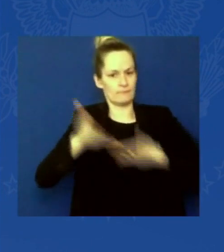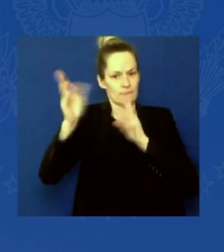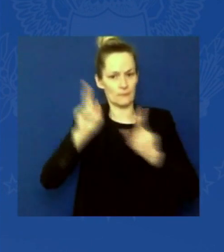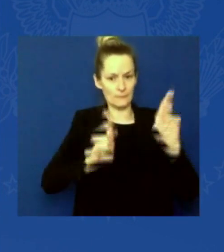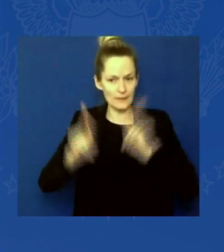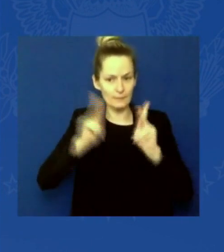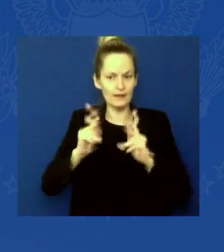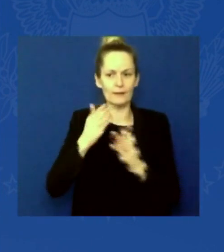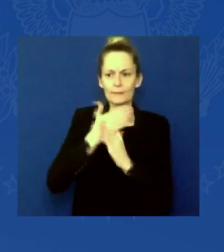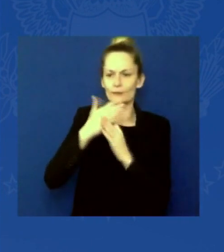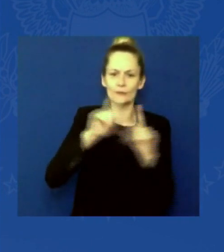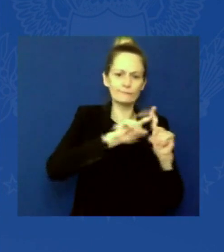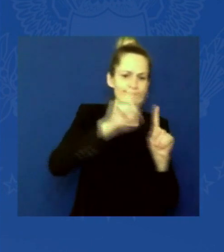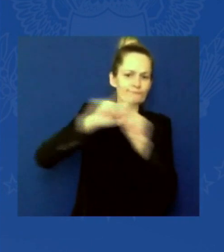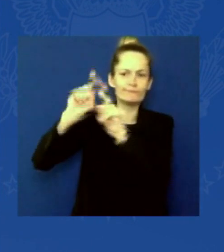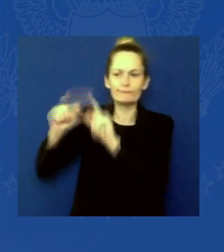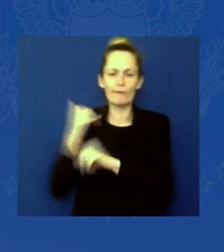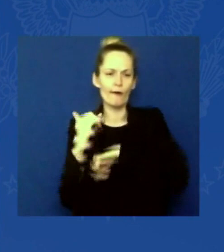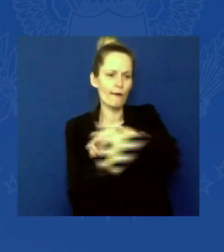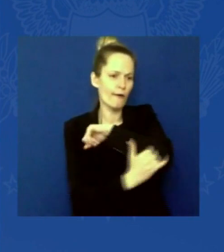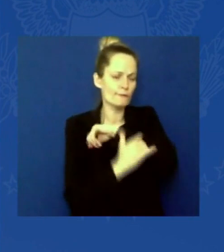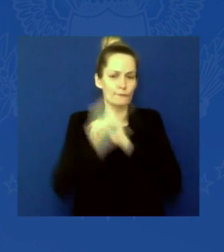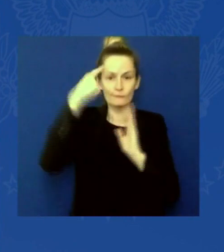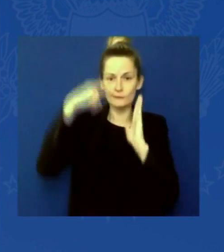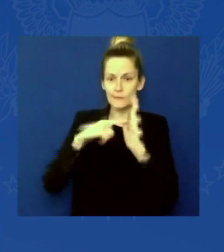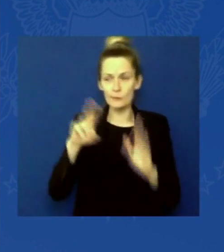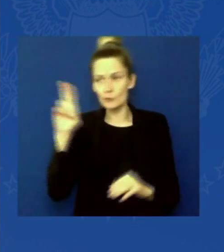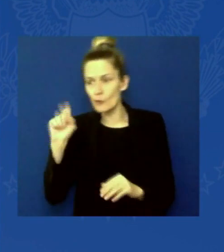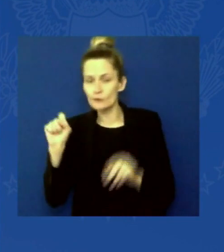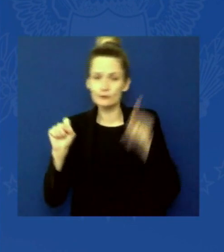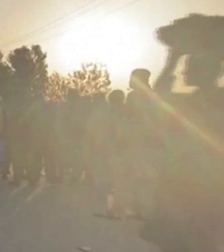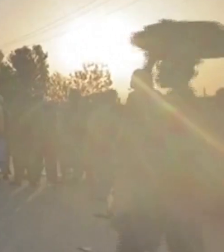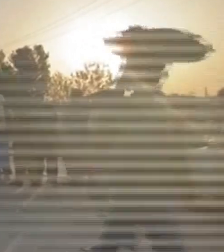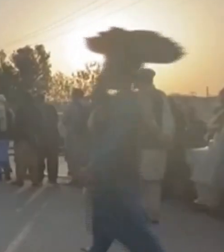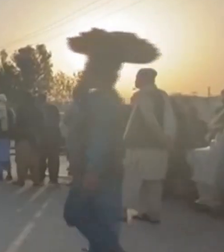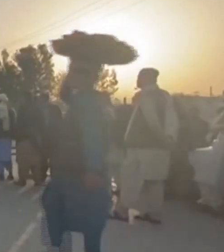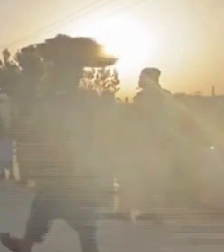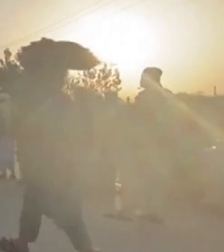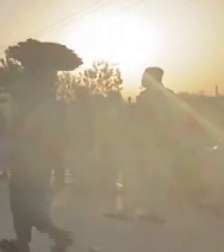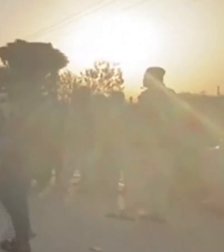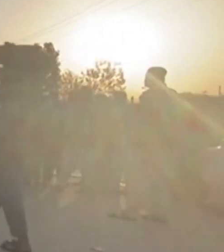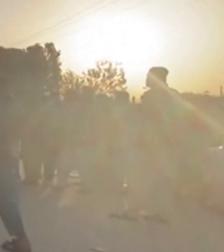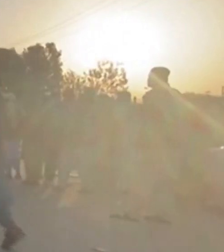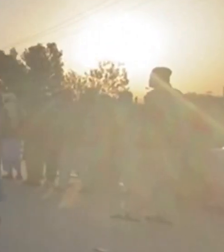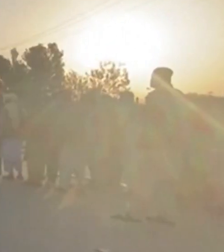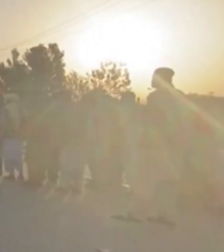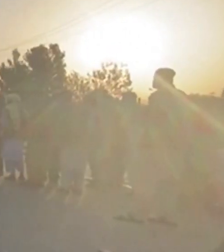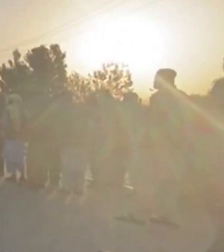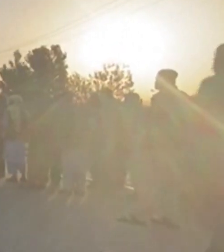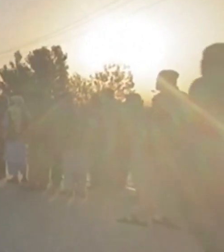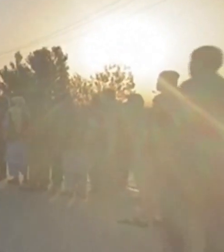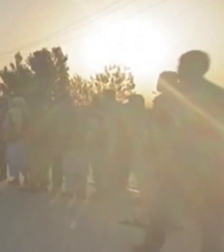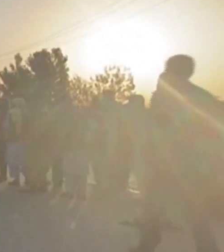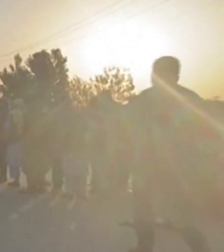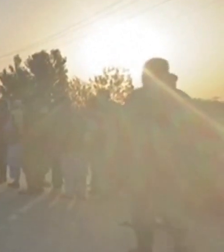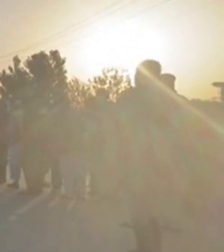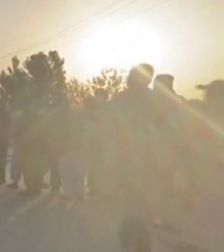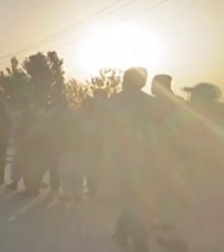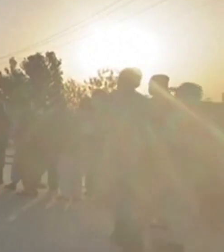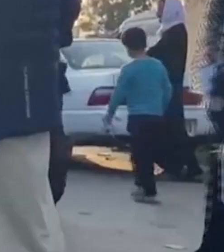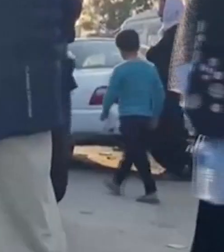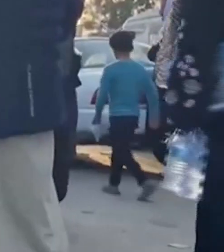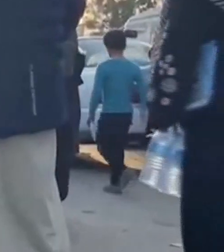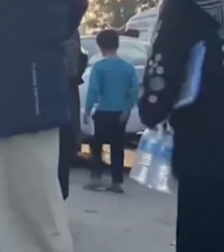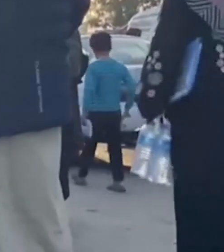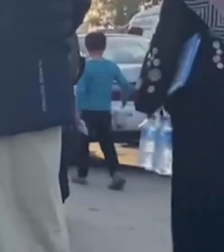or to a third country. None of them will be landing in Kabul. 另外，多家媒体报道，由于伊斯兰国的分